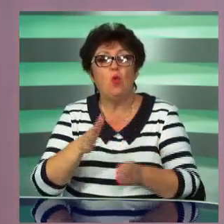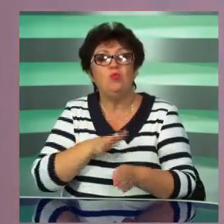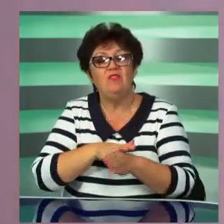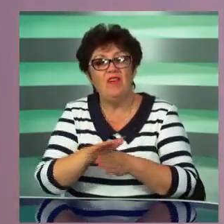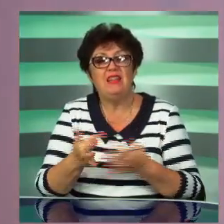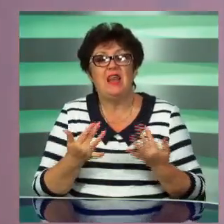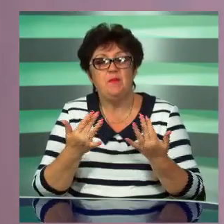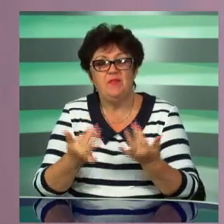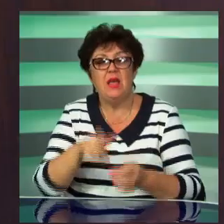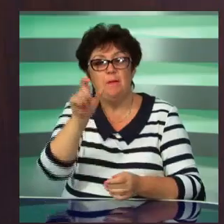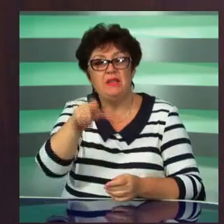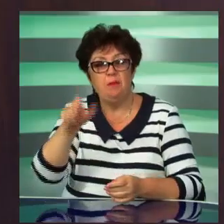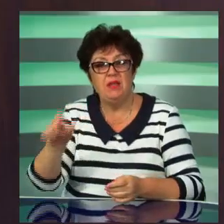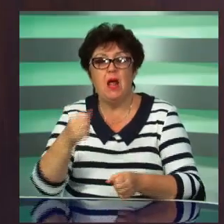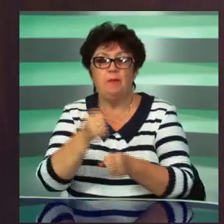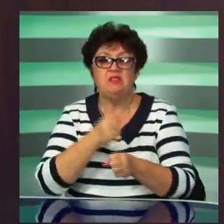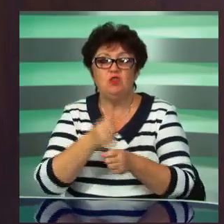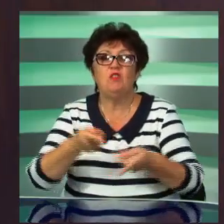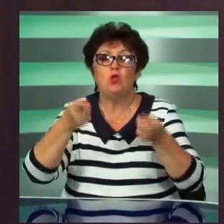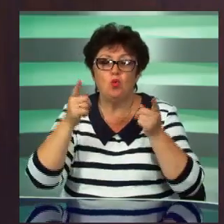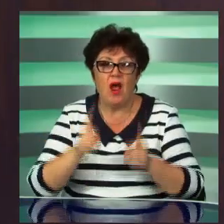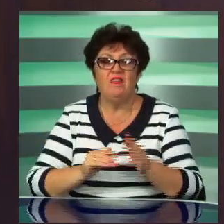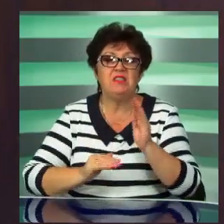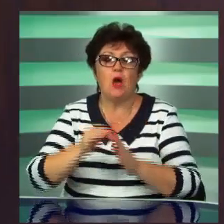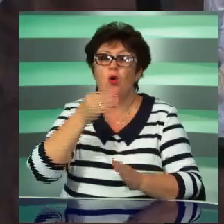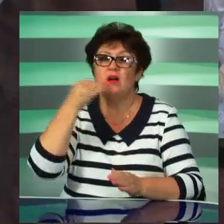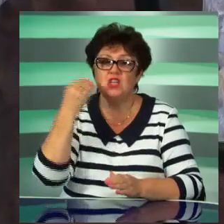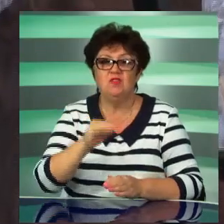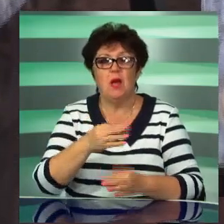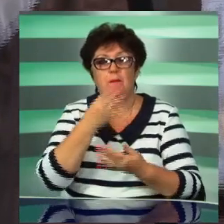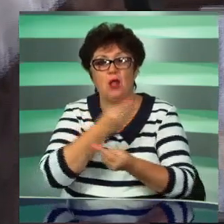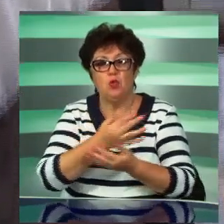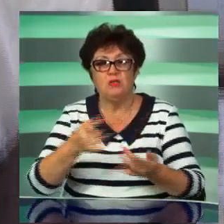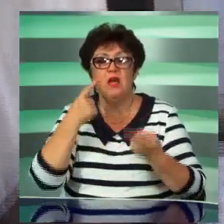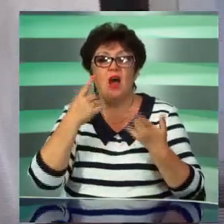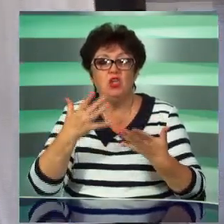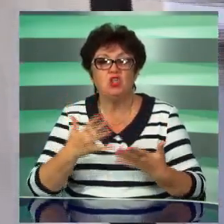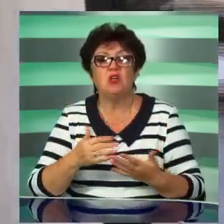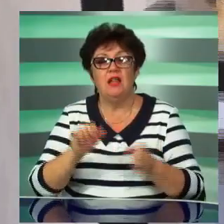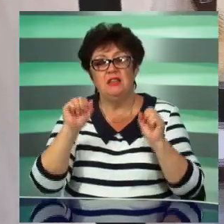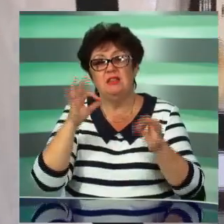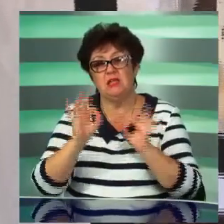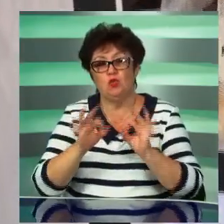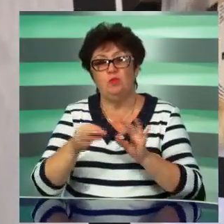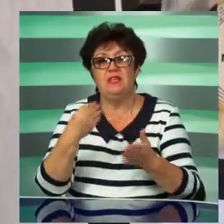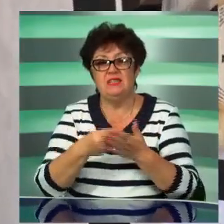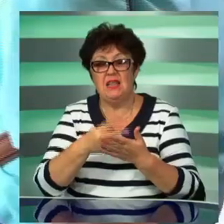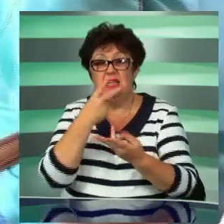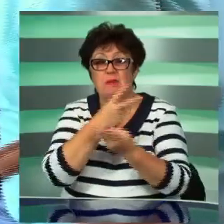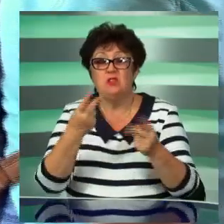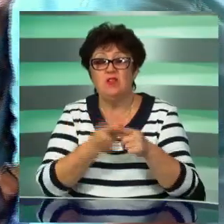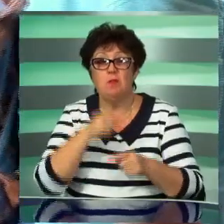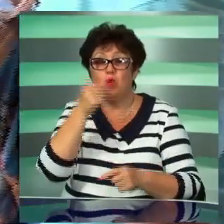удовлетворение требований потребителям, производство натуральной и высококачественной продукции и, конечно, доступные цены. Экспозиция в этом